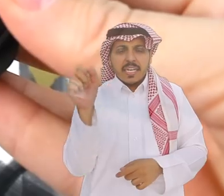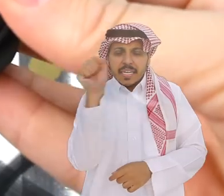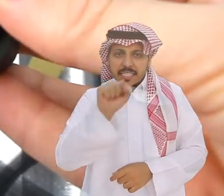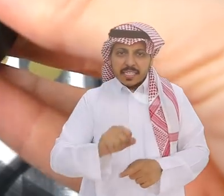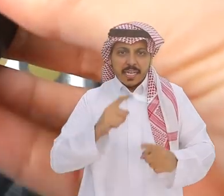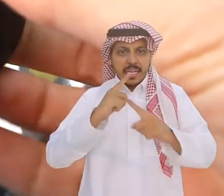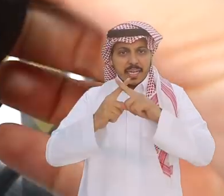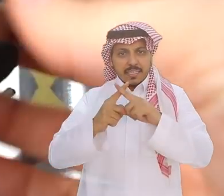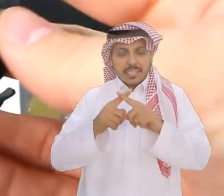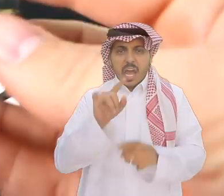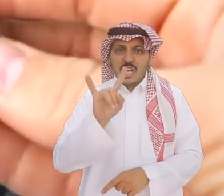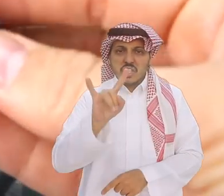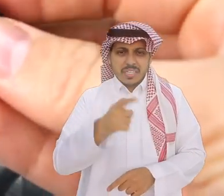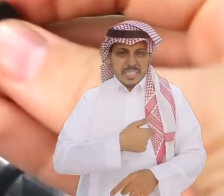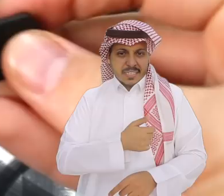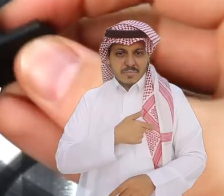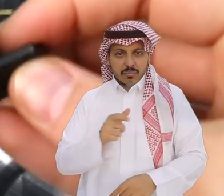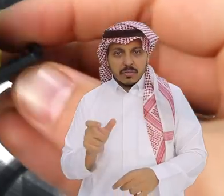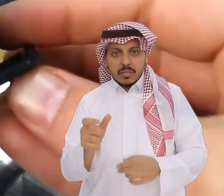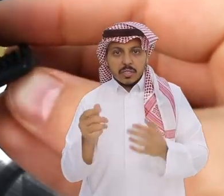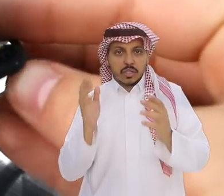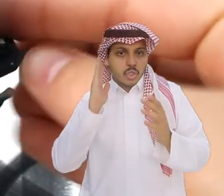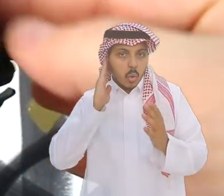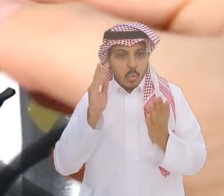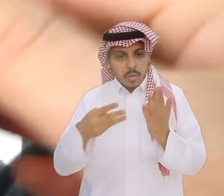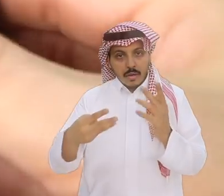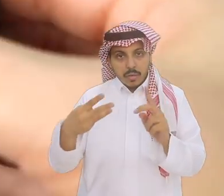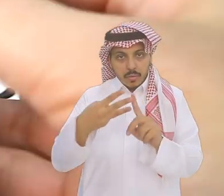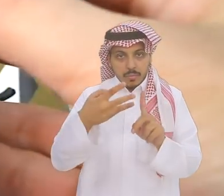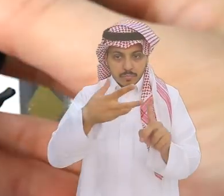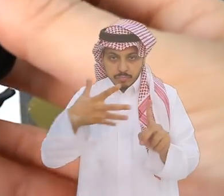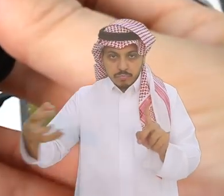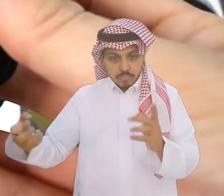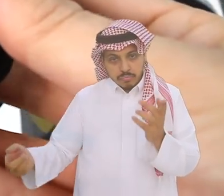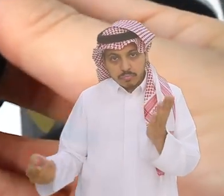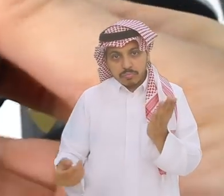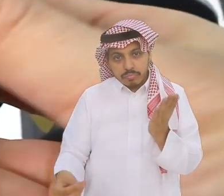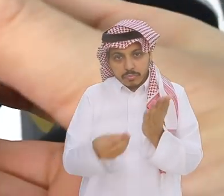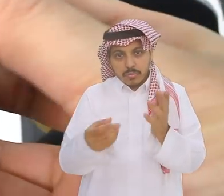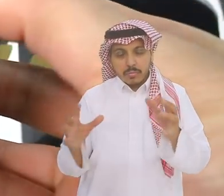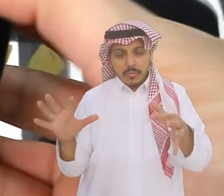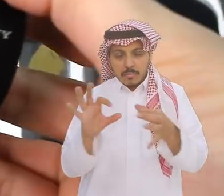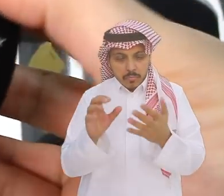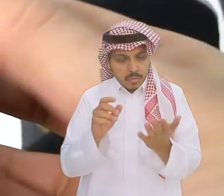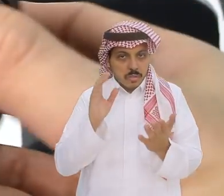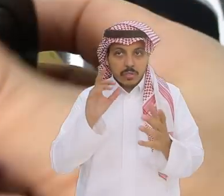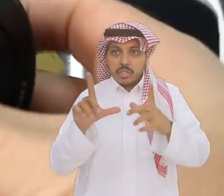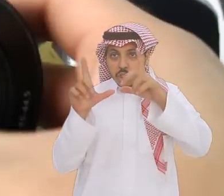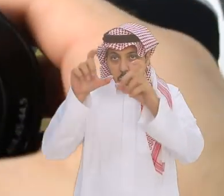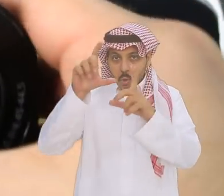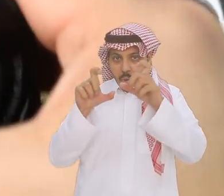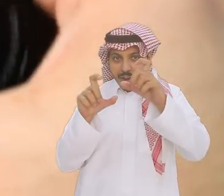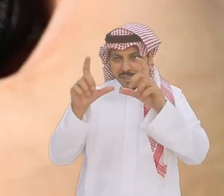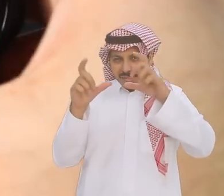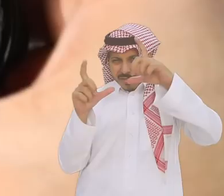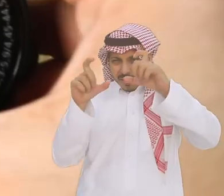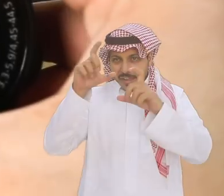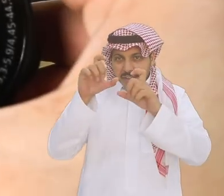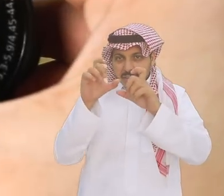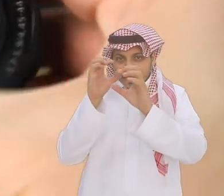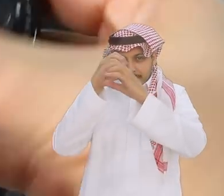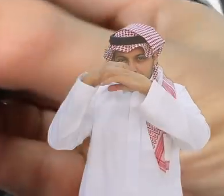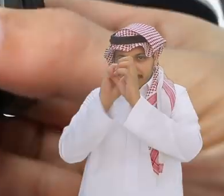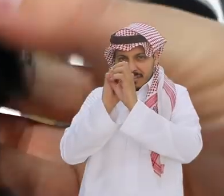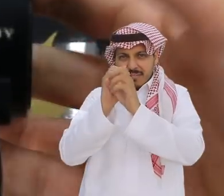DSC QX10. هذه شغلتها انك تربطها في الجوال عن طريق الـ NFC والبلوتوث، وتصير انت تاخذ صور بعدسة